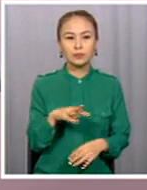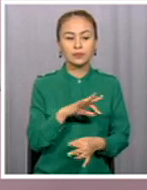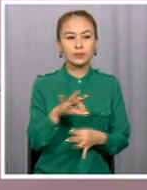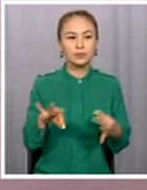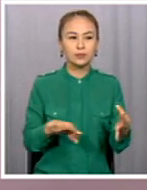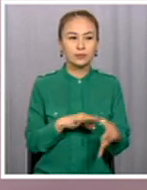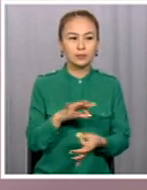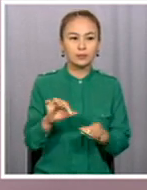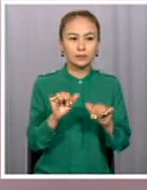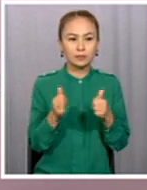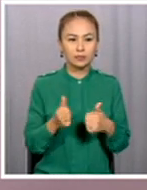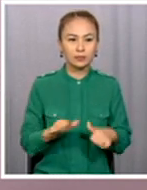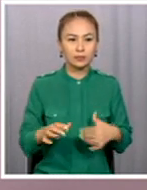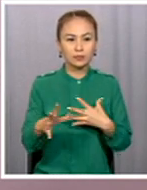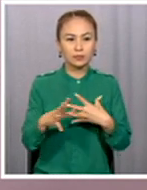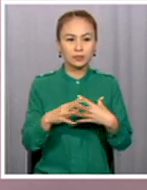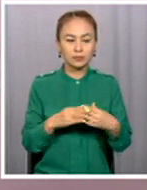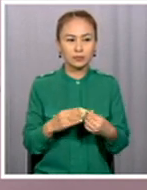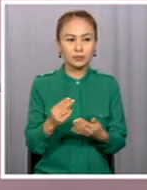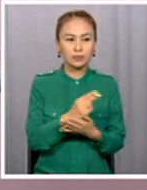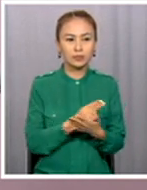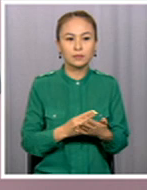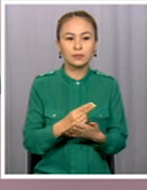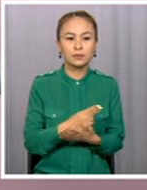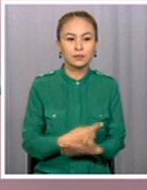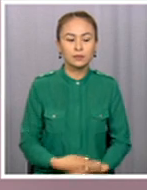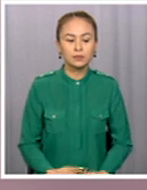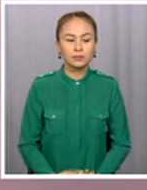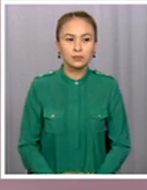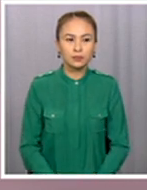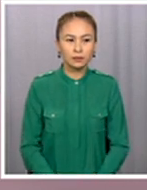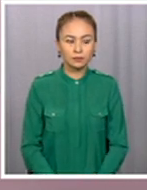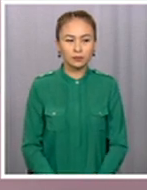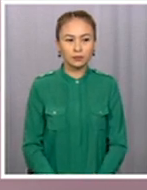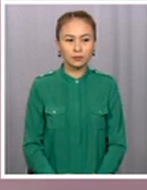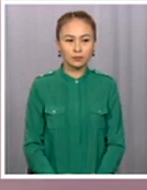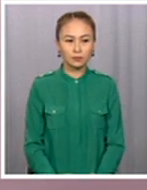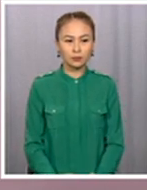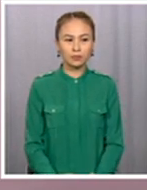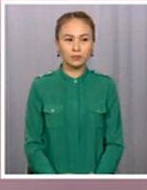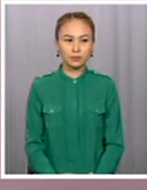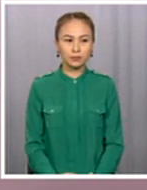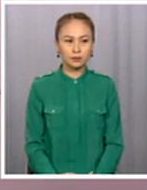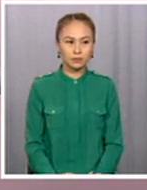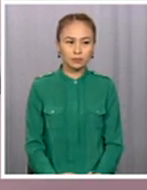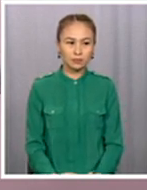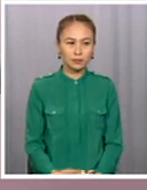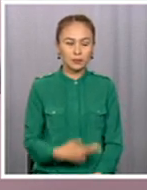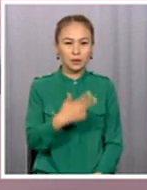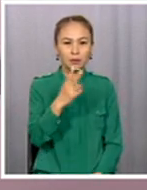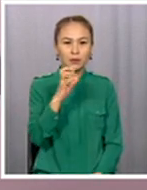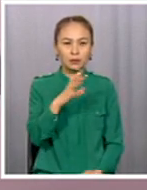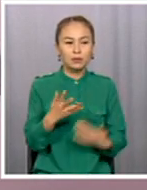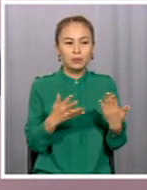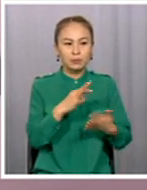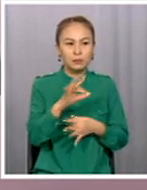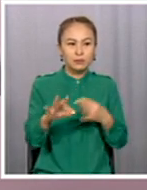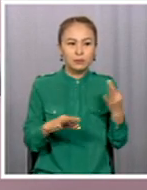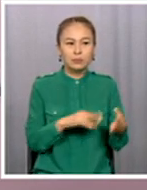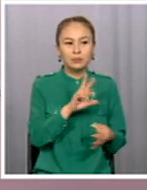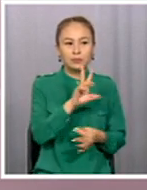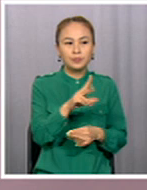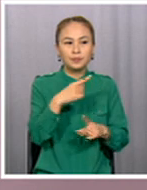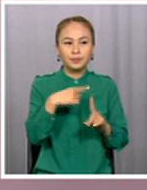артық фигураны бірге сызайық. Алдымен 3 сантиметр артық десе, 3-ке